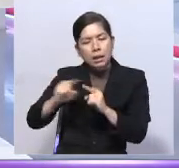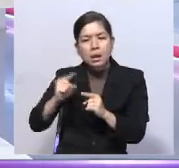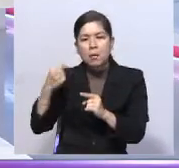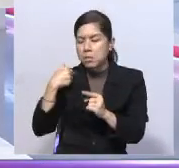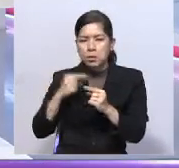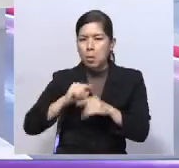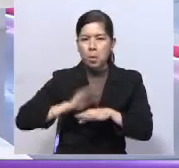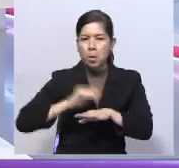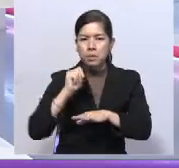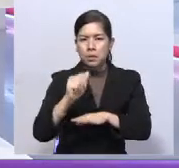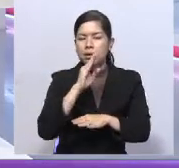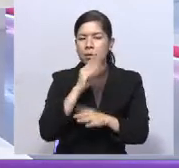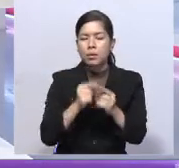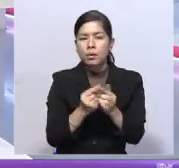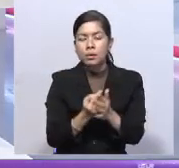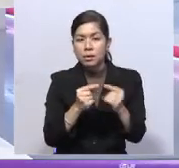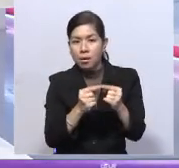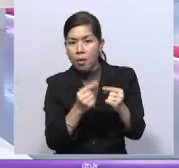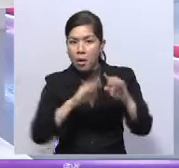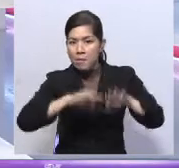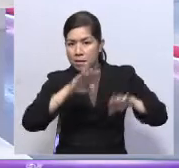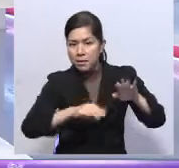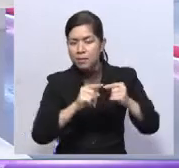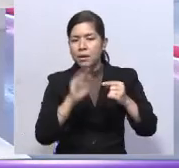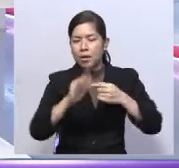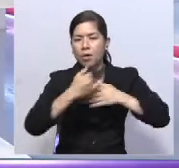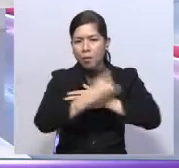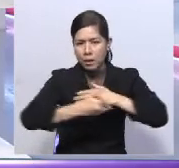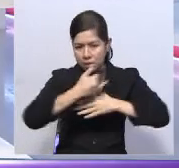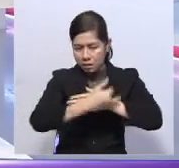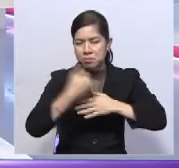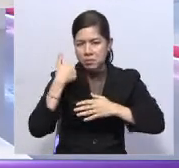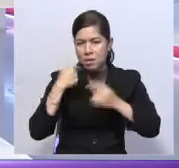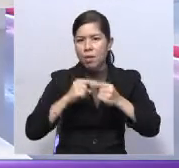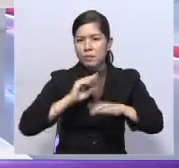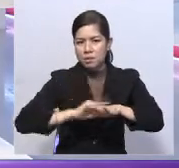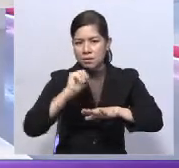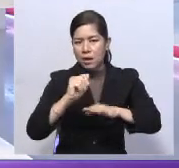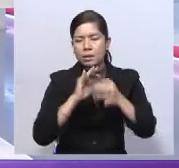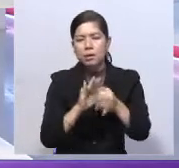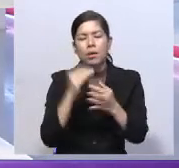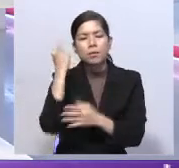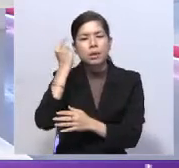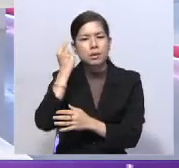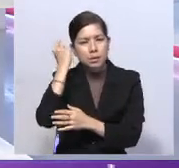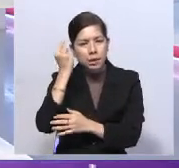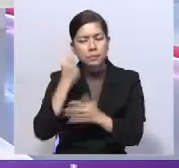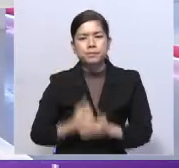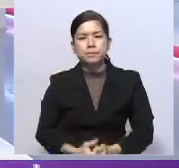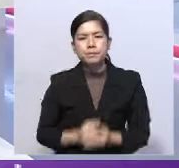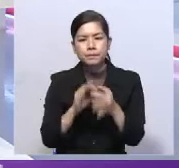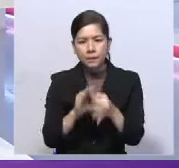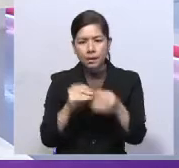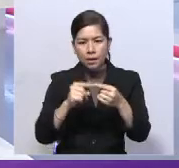ต้องบอกอย่างนี้เลยนะครับถ้าเทียบกับทางออสเตรเลียอะไรนี่ก็ใกล้เคียงเหมือนกันมือต้นๆเลยสำหรับภาคท่องเที่ยวของบ้านเราและขณะเดียวกันก